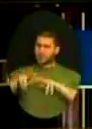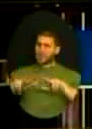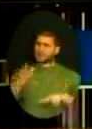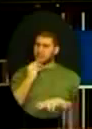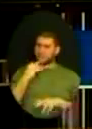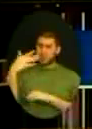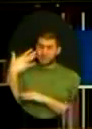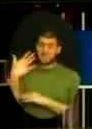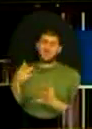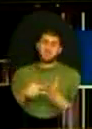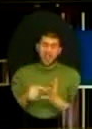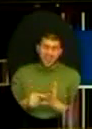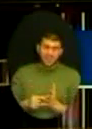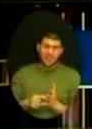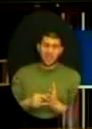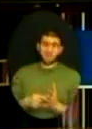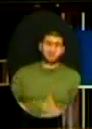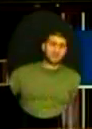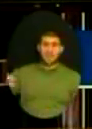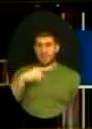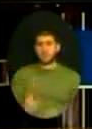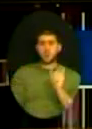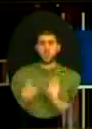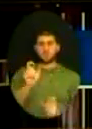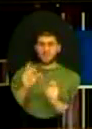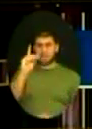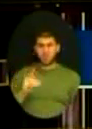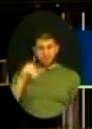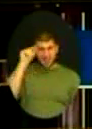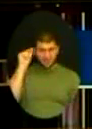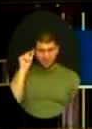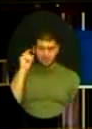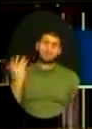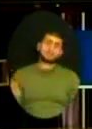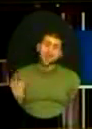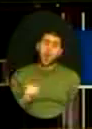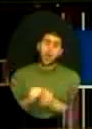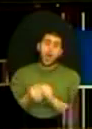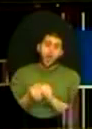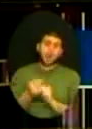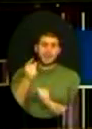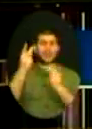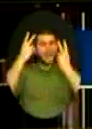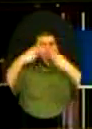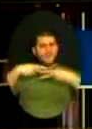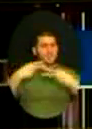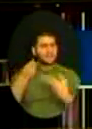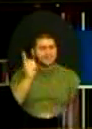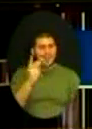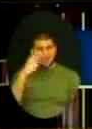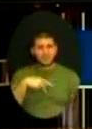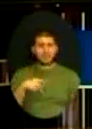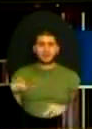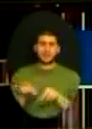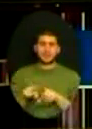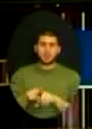ולמדינת ישראל, ולכן ולכם התושבות והתושבים בדרום תל אביב, או שהיא תבין